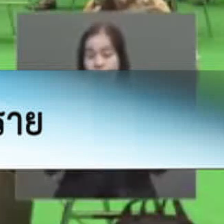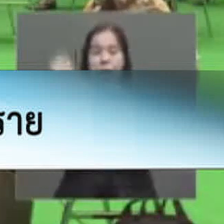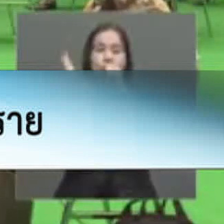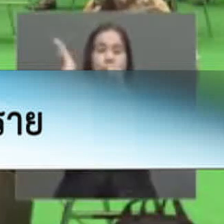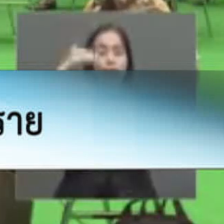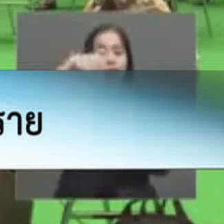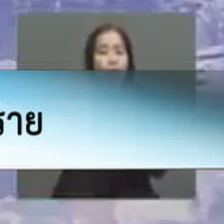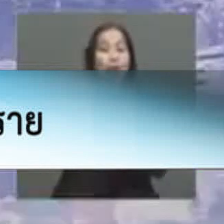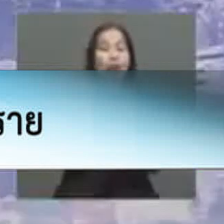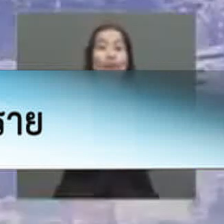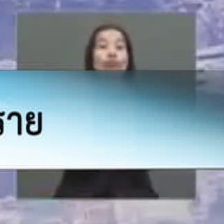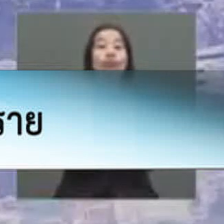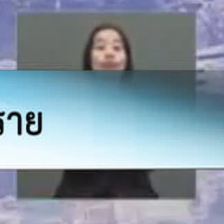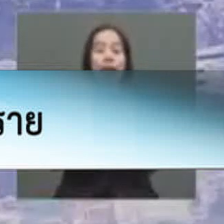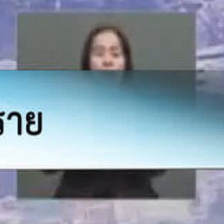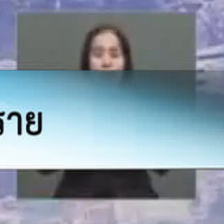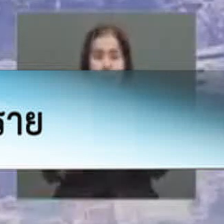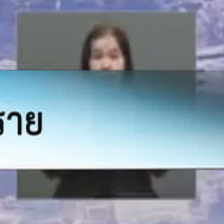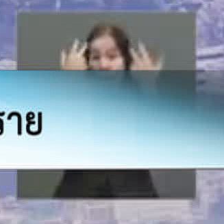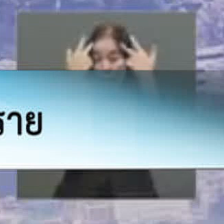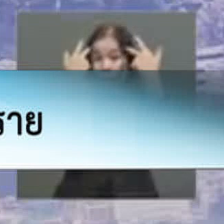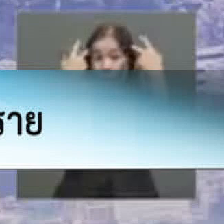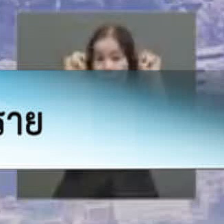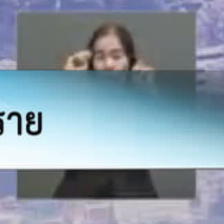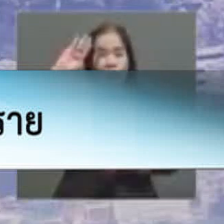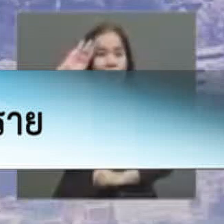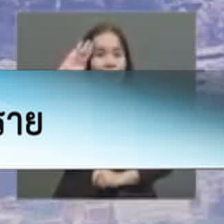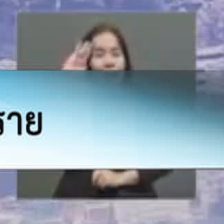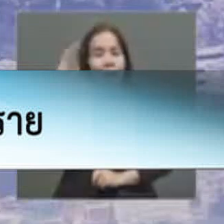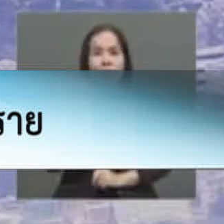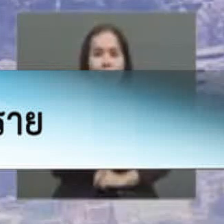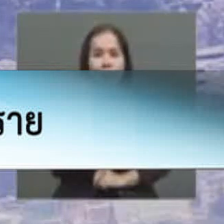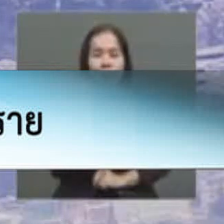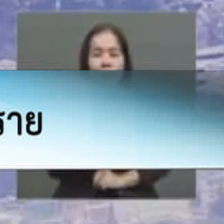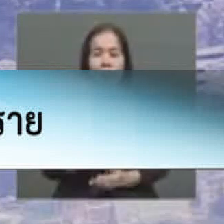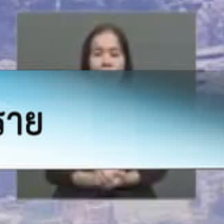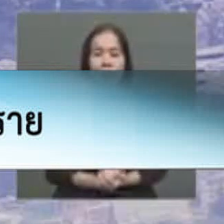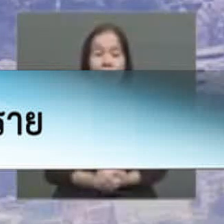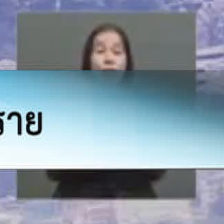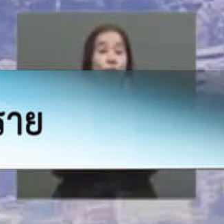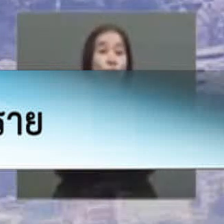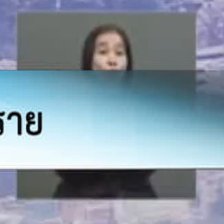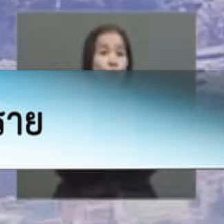ระดับโลกนั้นพบว่าสหรัฐอเมริกายังคงเป็นอันดับ1นะคะคือมีจำนวนผู้ป่วยอยู่ที่ 1.8 7